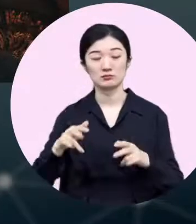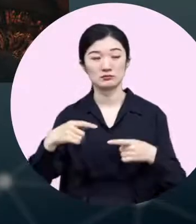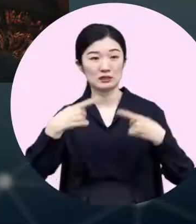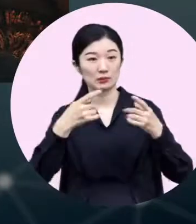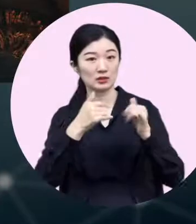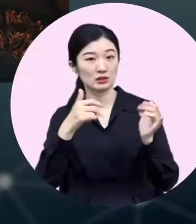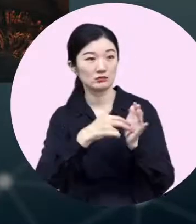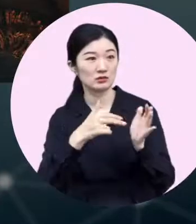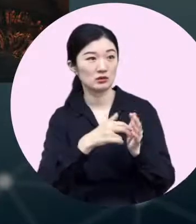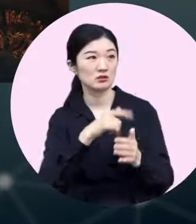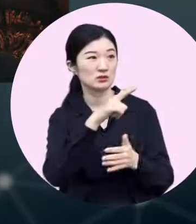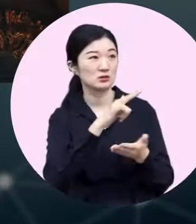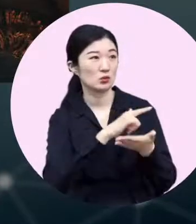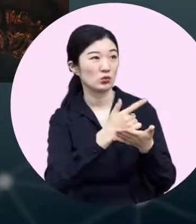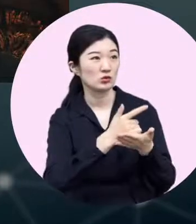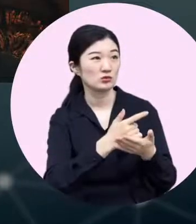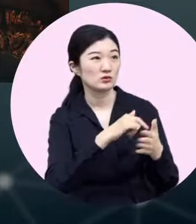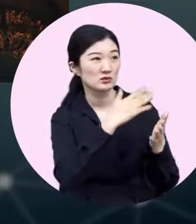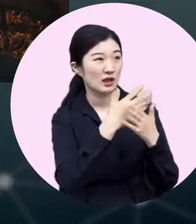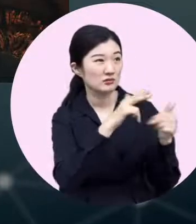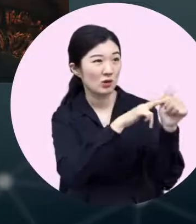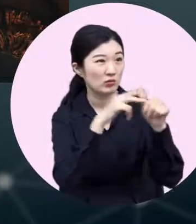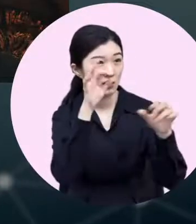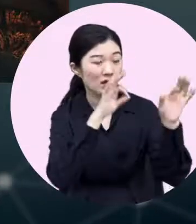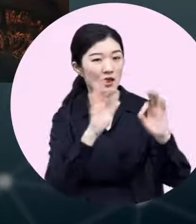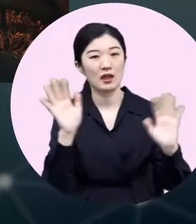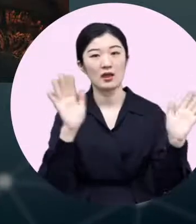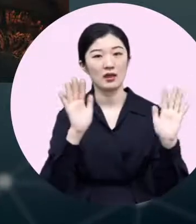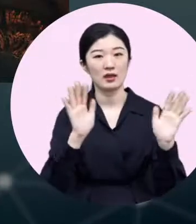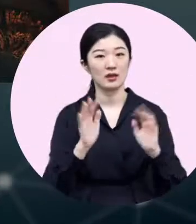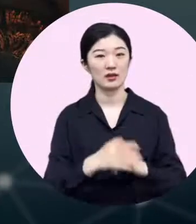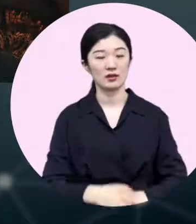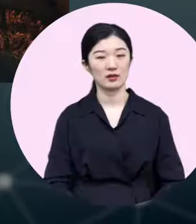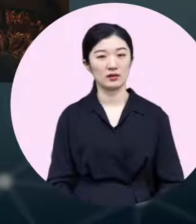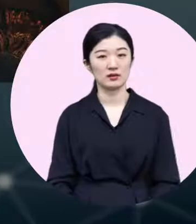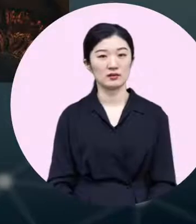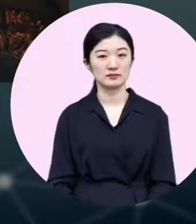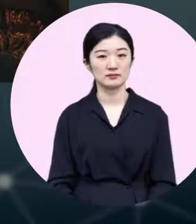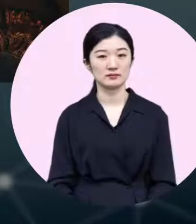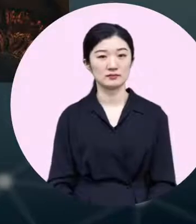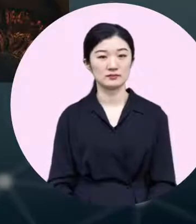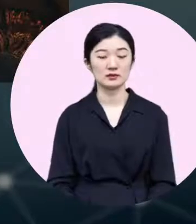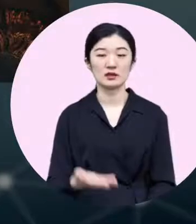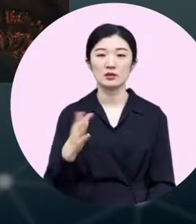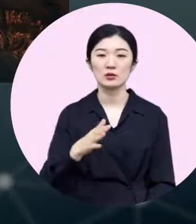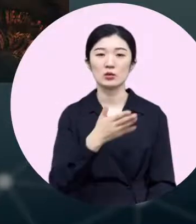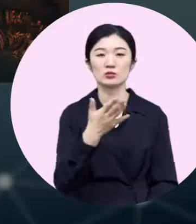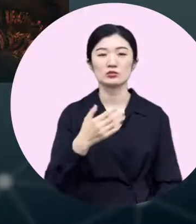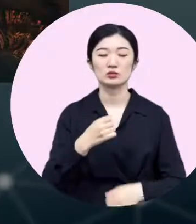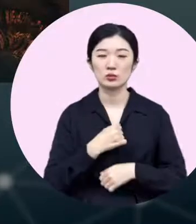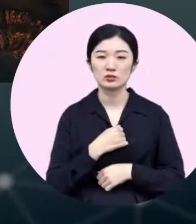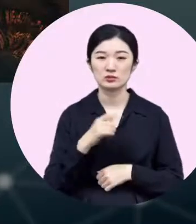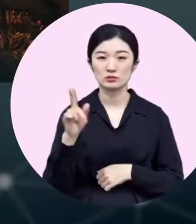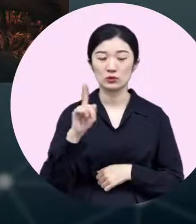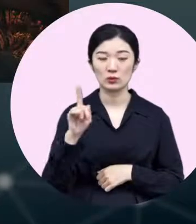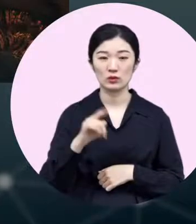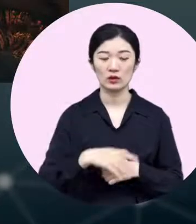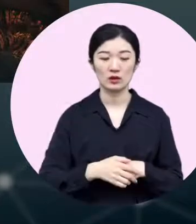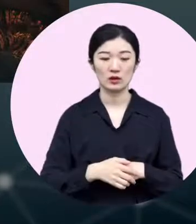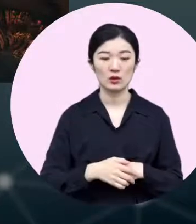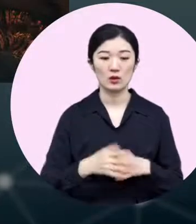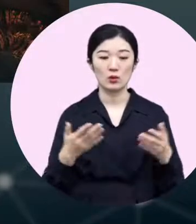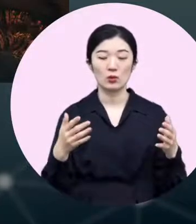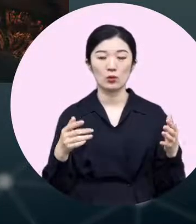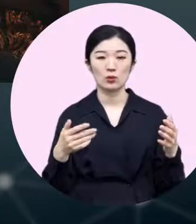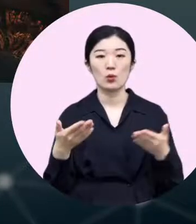다 보여지는 게 아닌가 하고 뭐 걱정을 안 하셔도 됩니다. 근데 공유를 하실 때 이 특정 프로그램을 지정해서